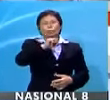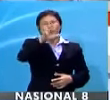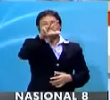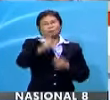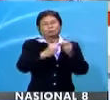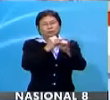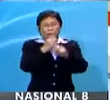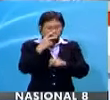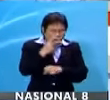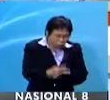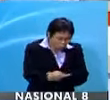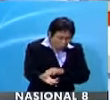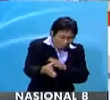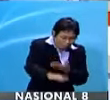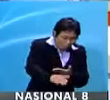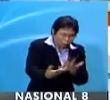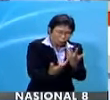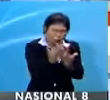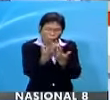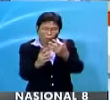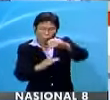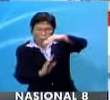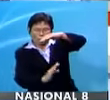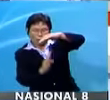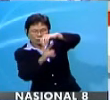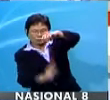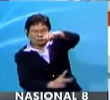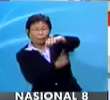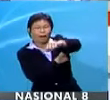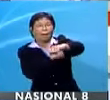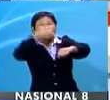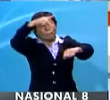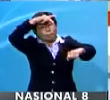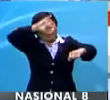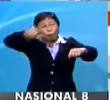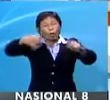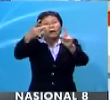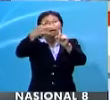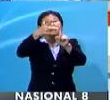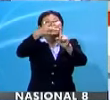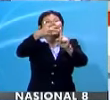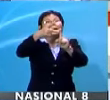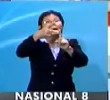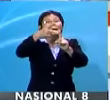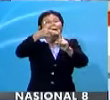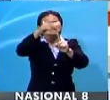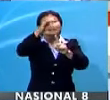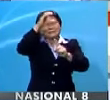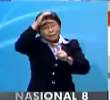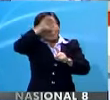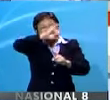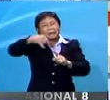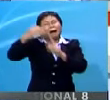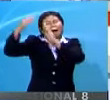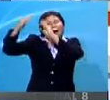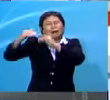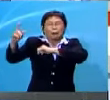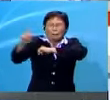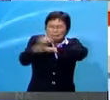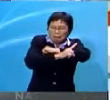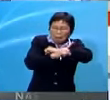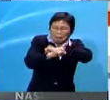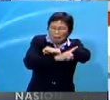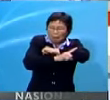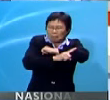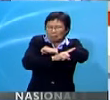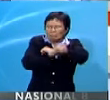ditemui mati dalam berluka di bawah jambatan susu keluar Putrajaya ke pulau Meranti cyber Jaya kelmarin berharap hukuman setimpal